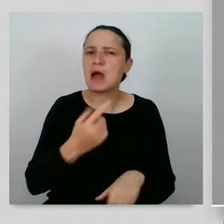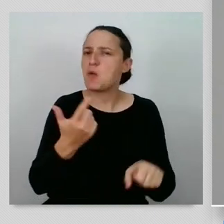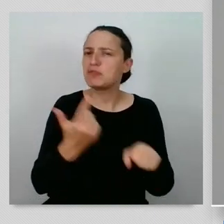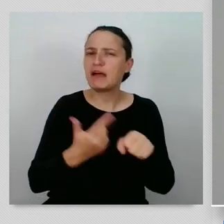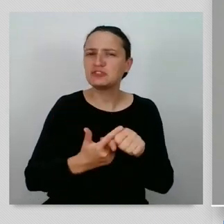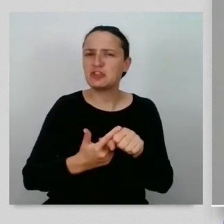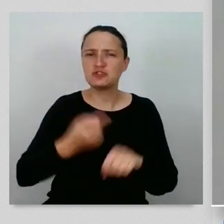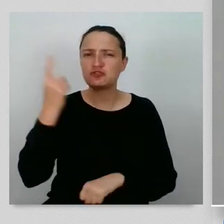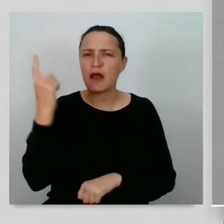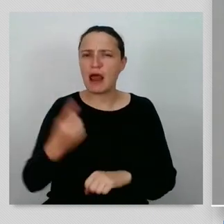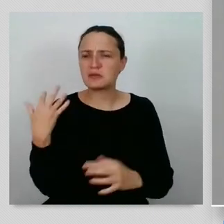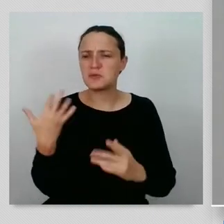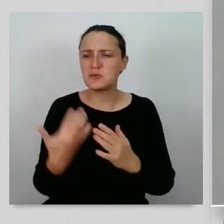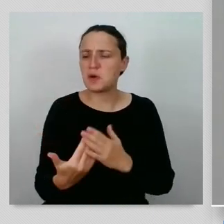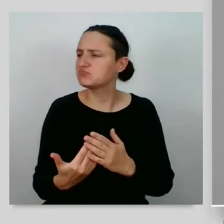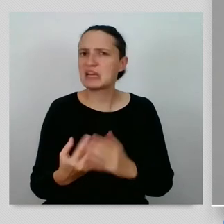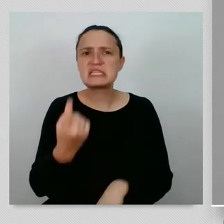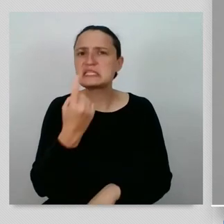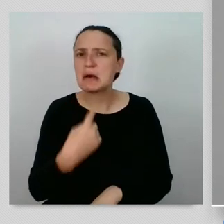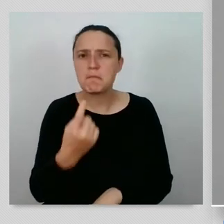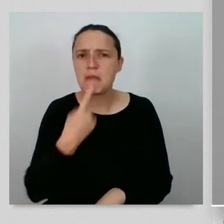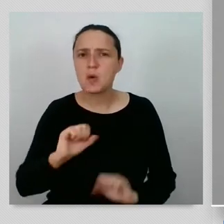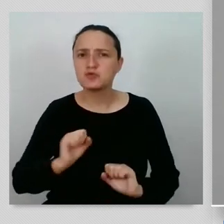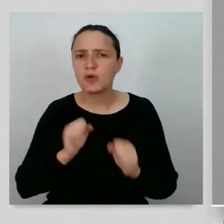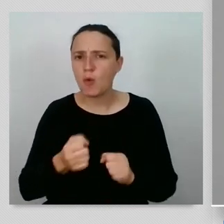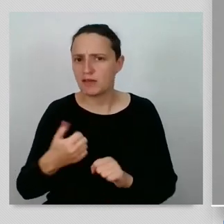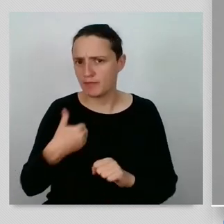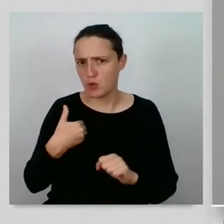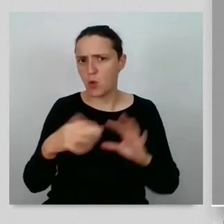dekady zrobiliśmy w zakresie